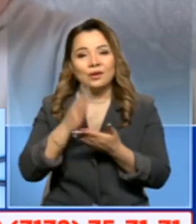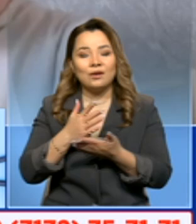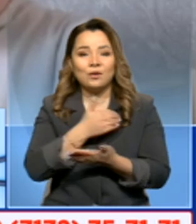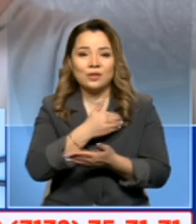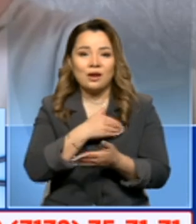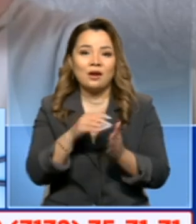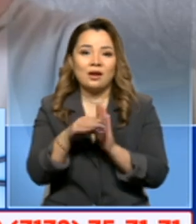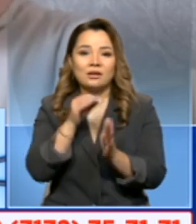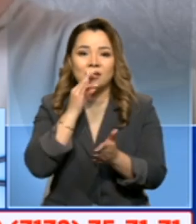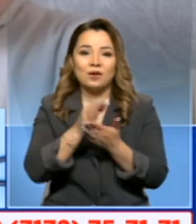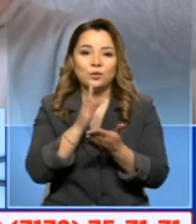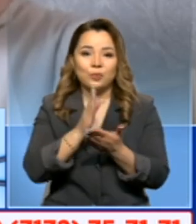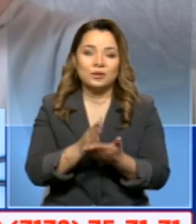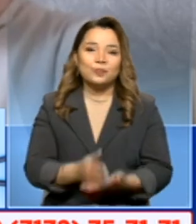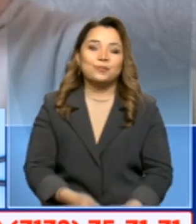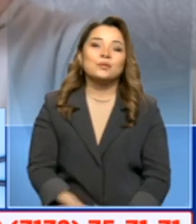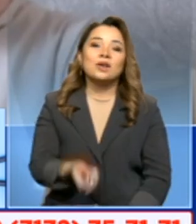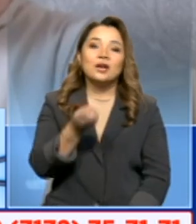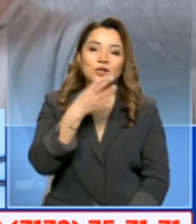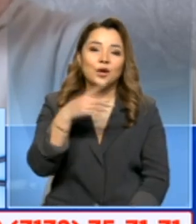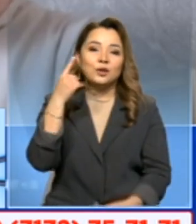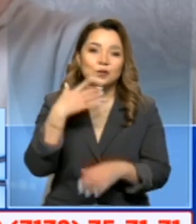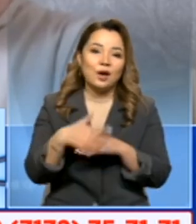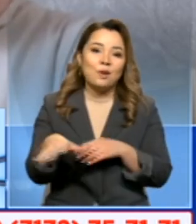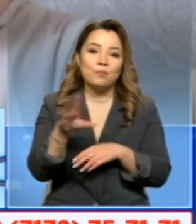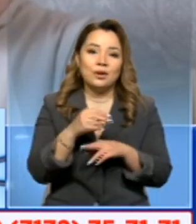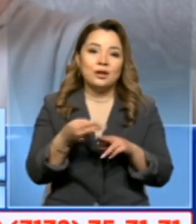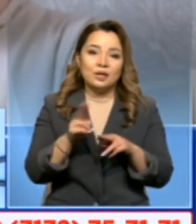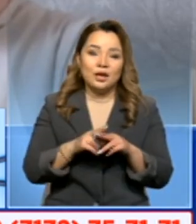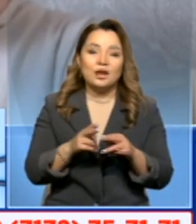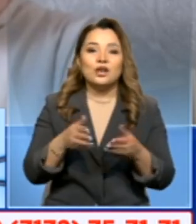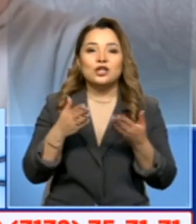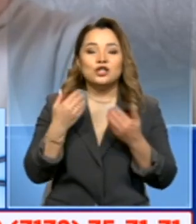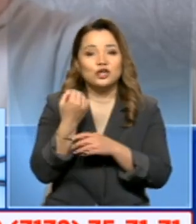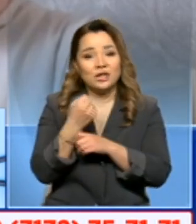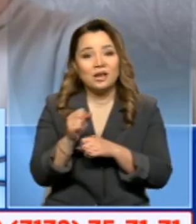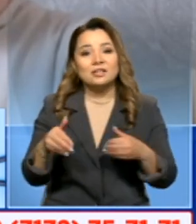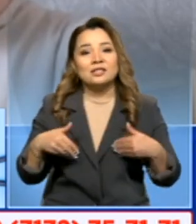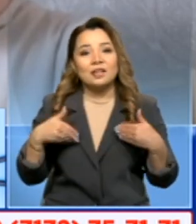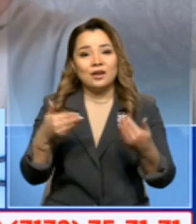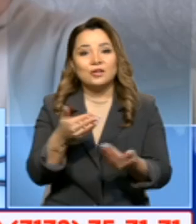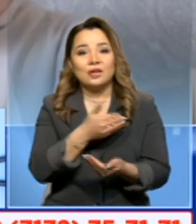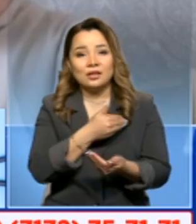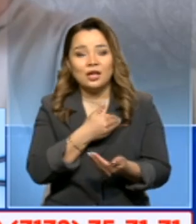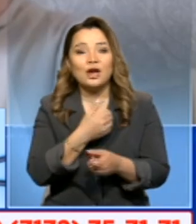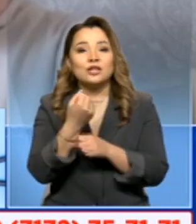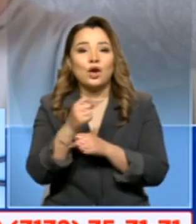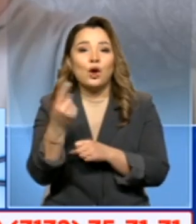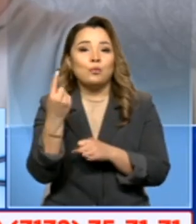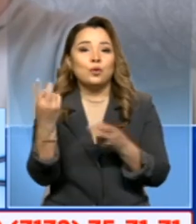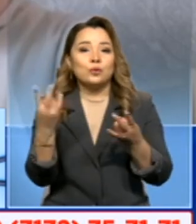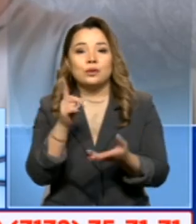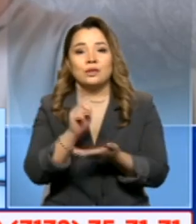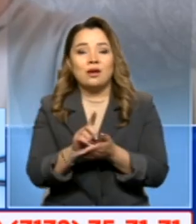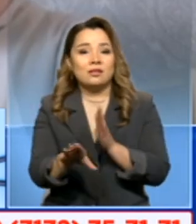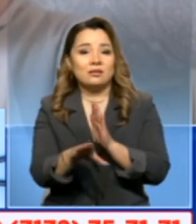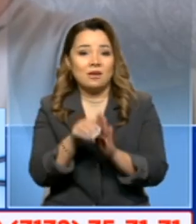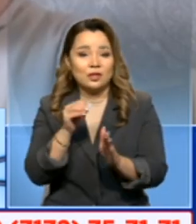ғой. Жақсы, енді барлықтарыңызға біз жеңіс тілегіміз ақ келеді, бірақ жеңімпаз біреу болуы